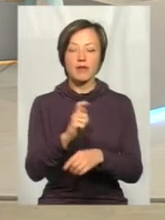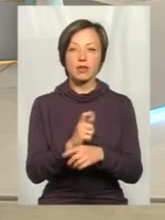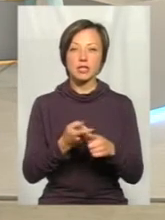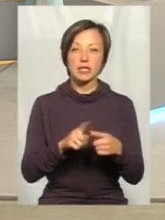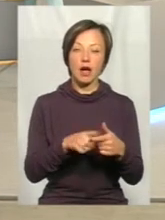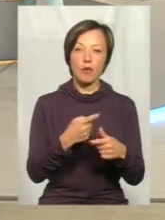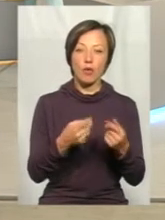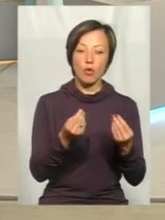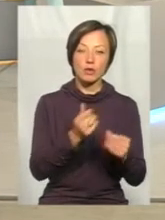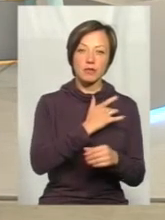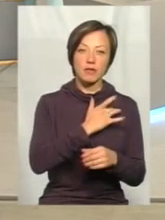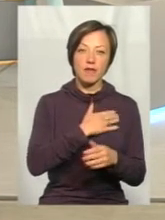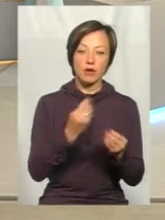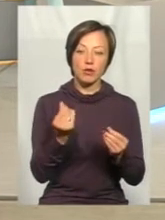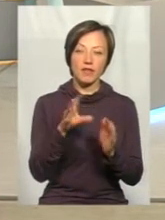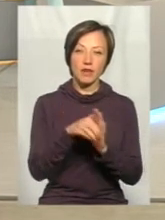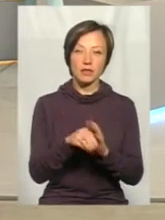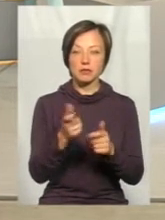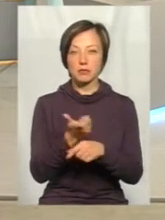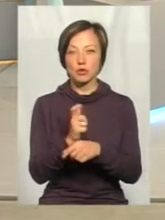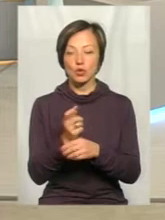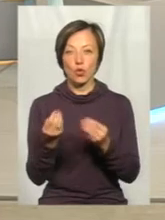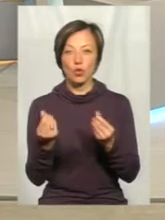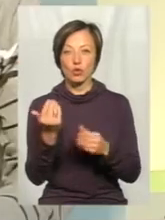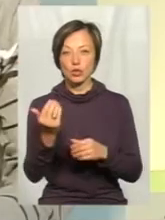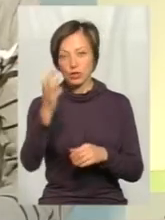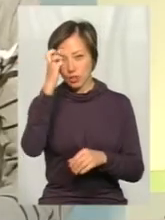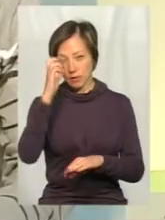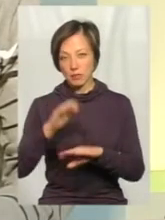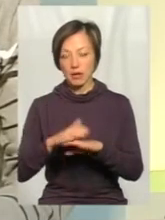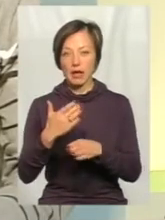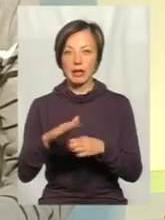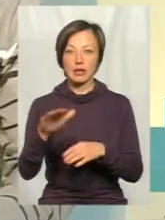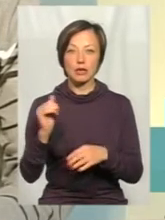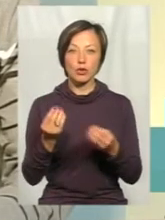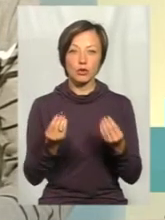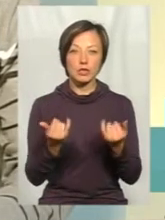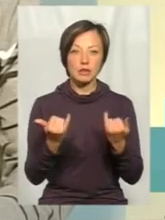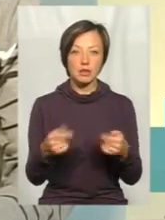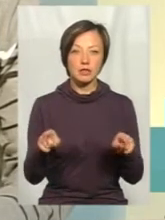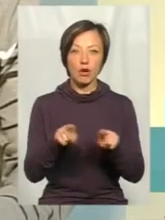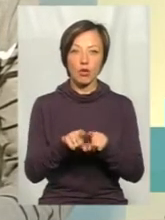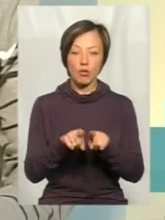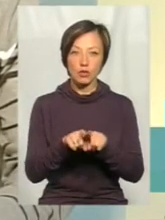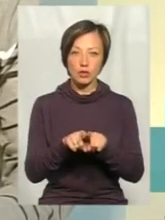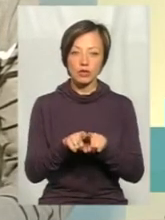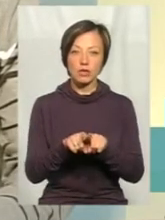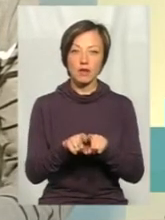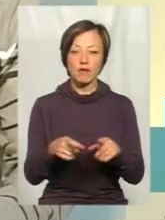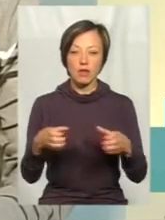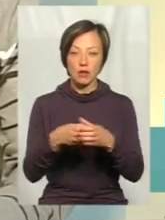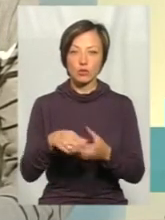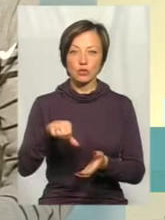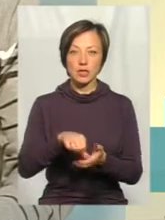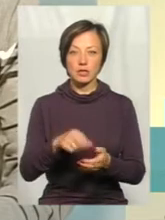або кошти приватного інвестора, але здебільшого це кошти державних банків, кредитні кошти. Наразі нас також от в кластері один із учасників